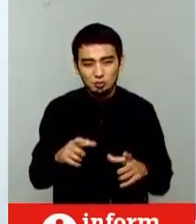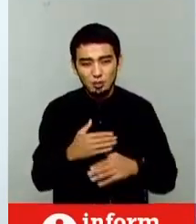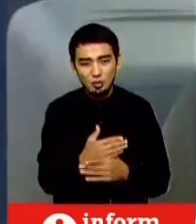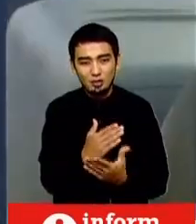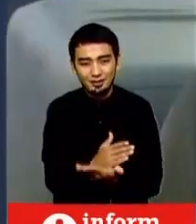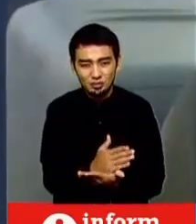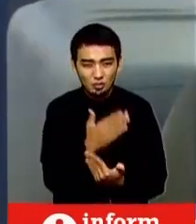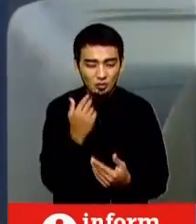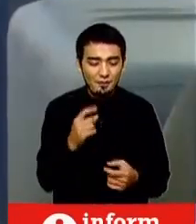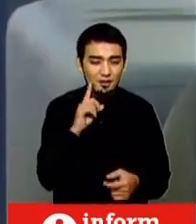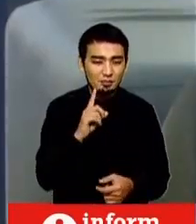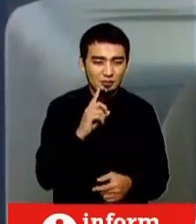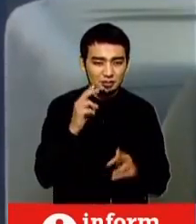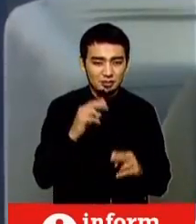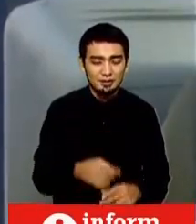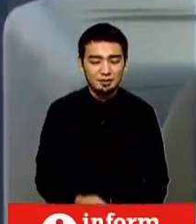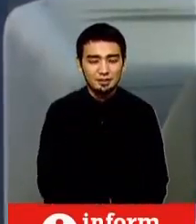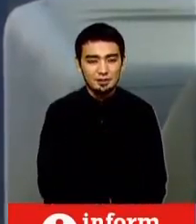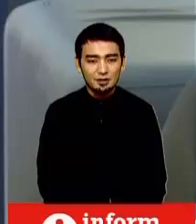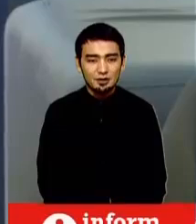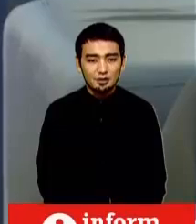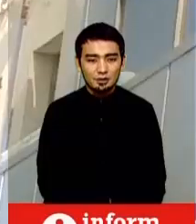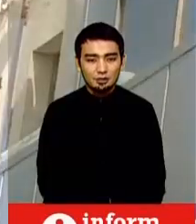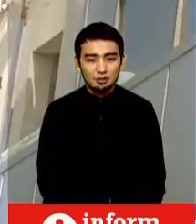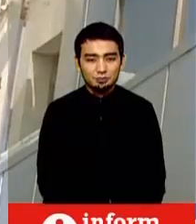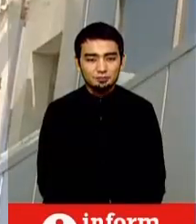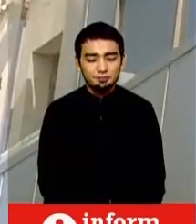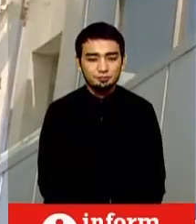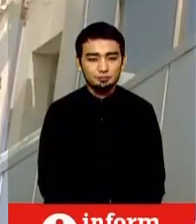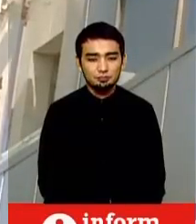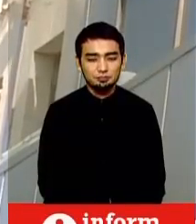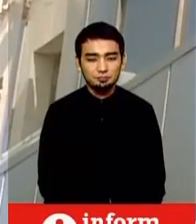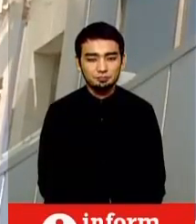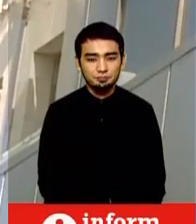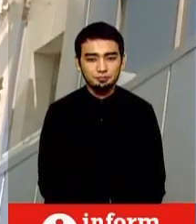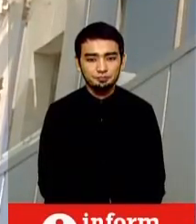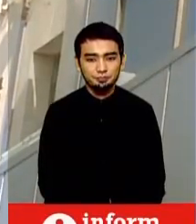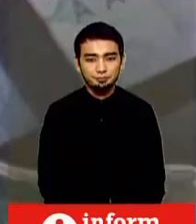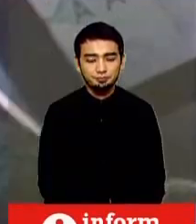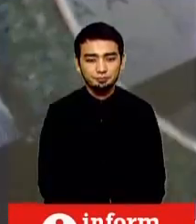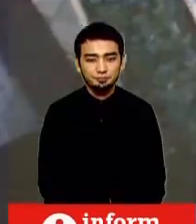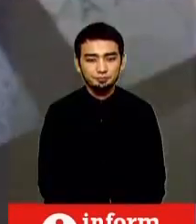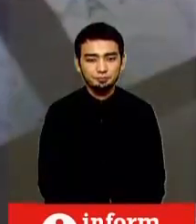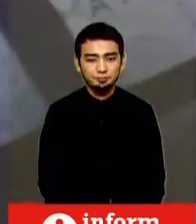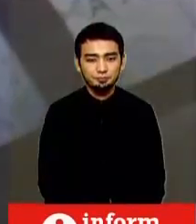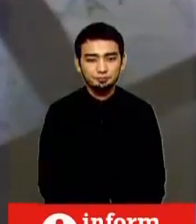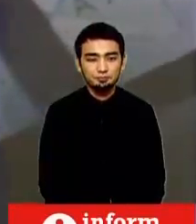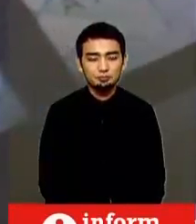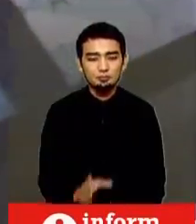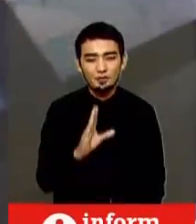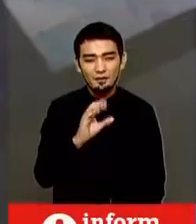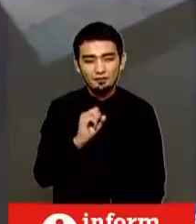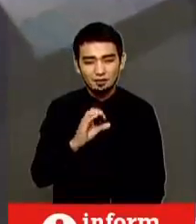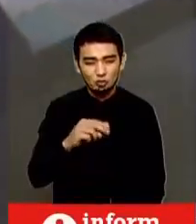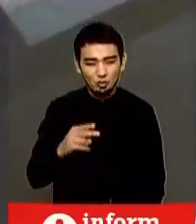пока еще обсуждается. Анастасия Новикова, Добран Абдиев, Абзал Турабеков, Информбюро. В